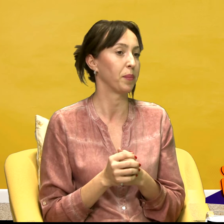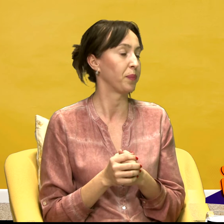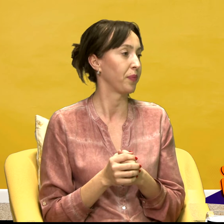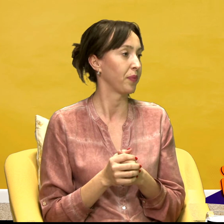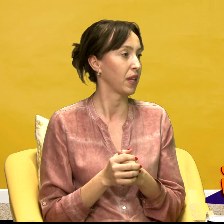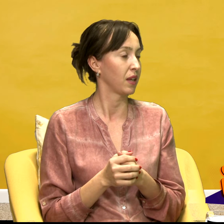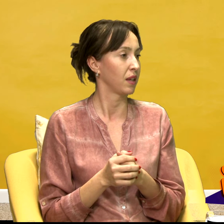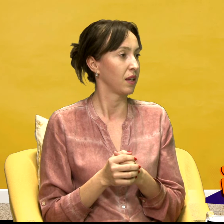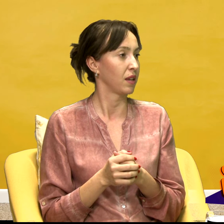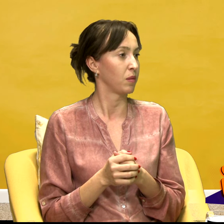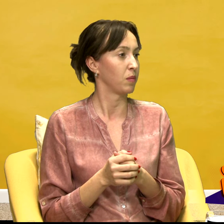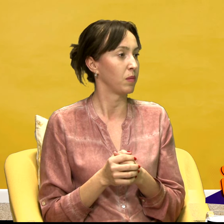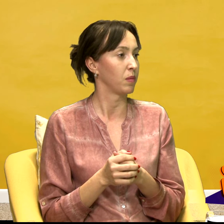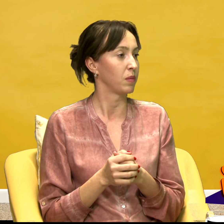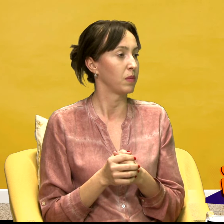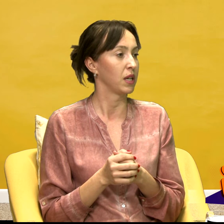Alba.